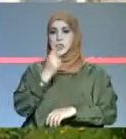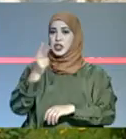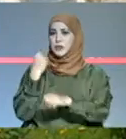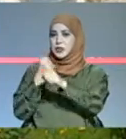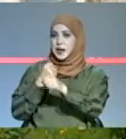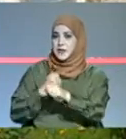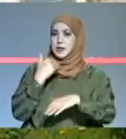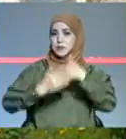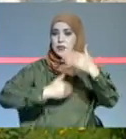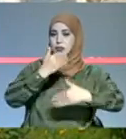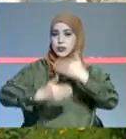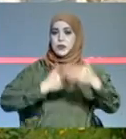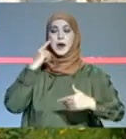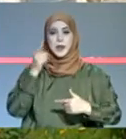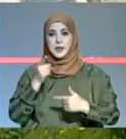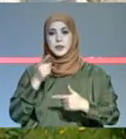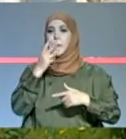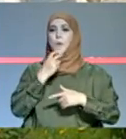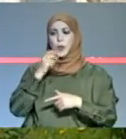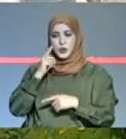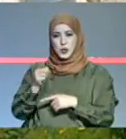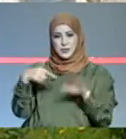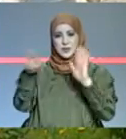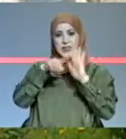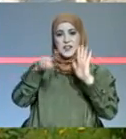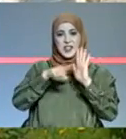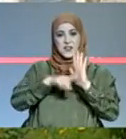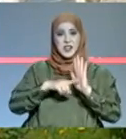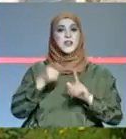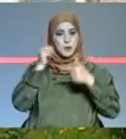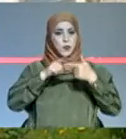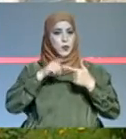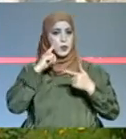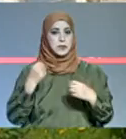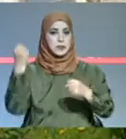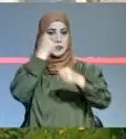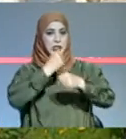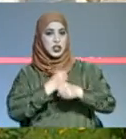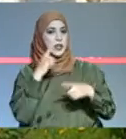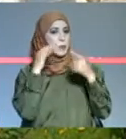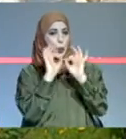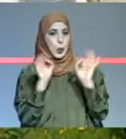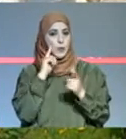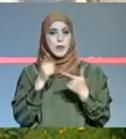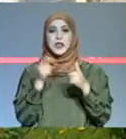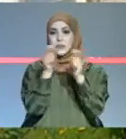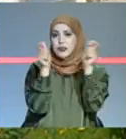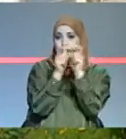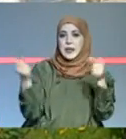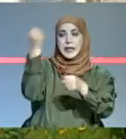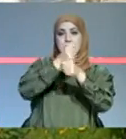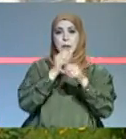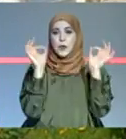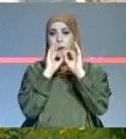المتاحه يترتب عليها عدم رضا المواطنين يترتب عليها عدم الانجاز وعدم امكانيه الاستثمارات امكانيه